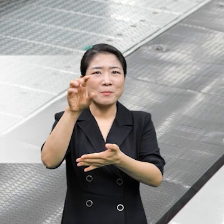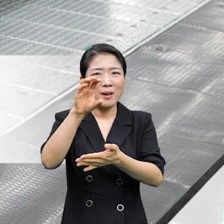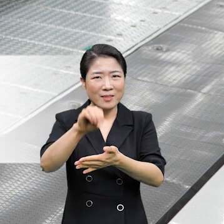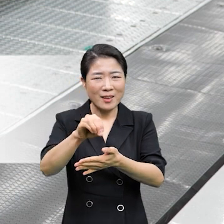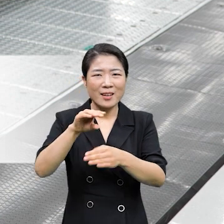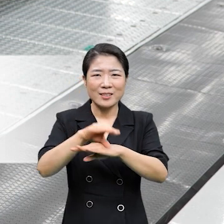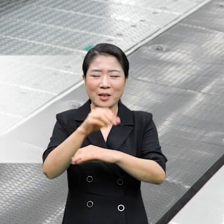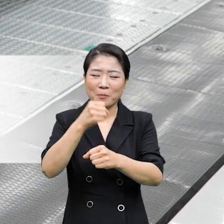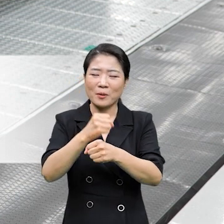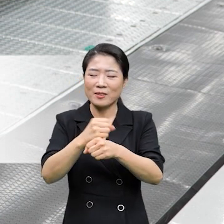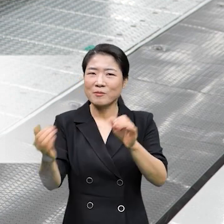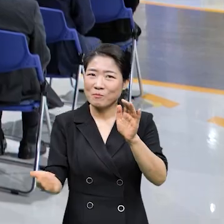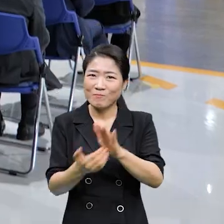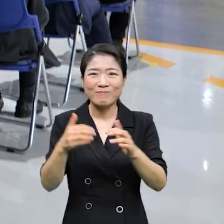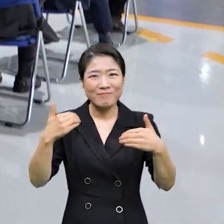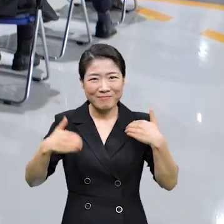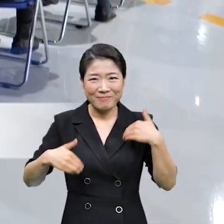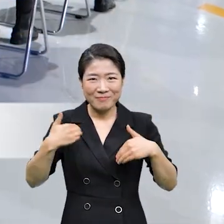쾌거를 이뤘습니다.